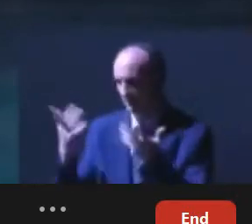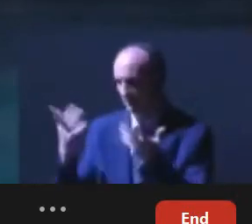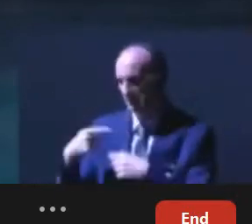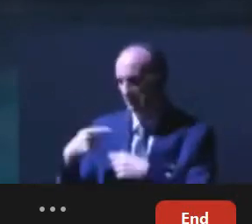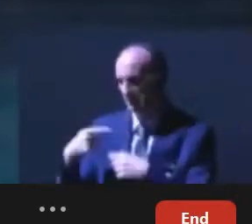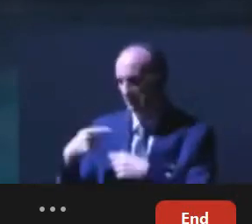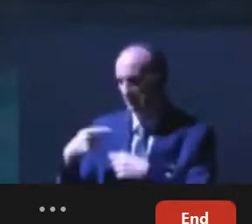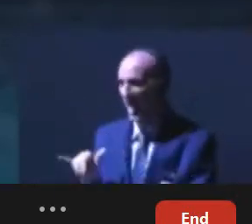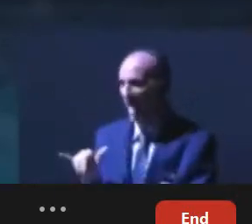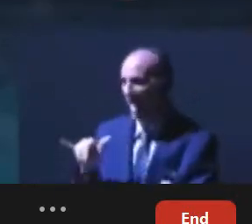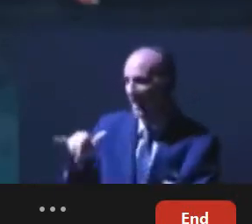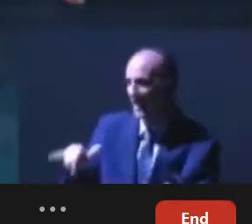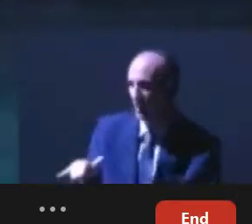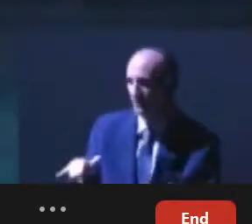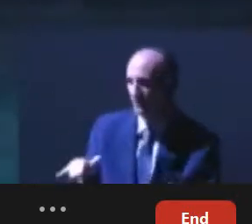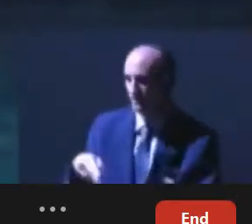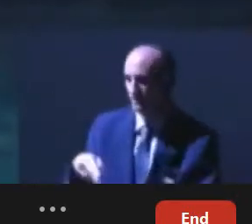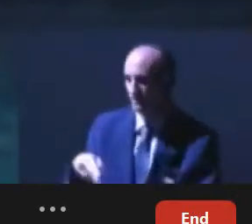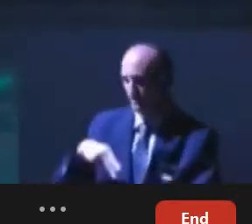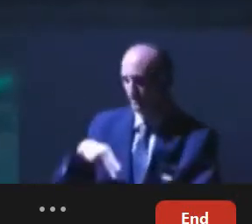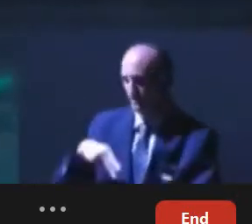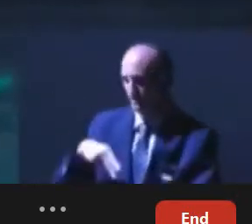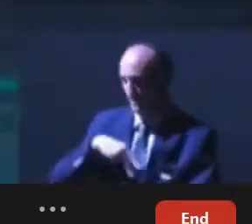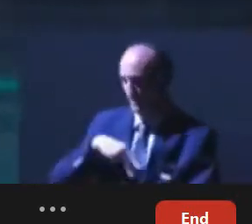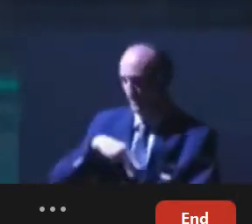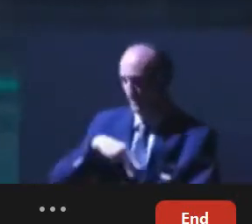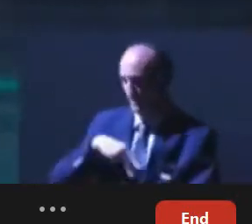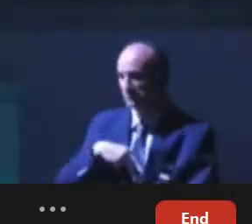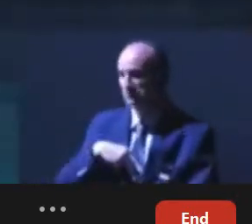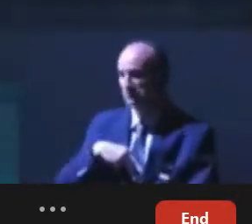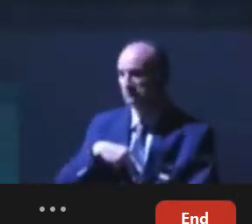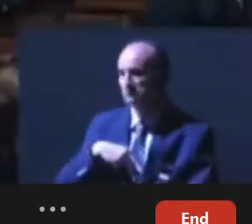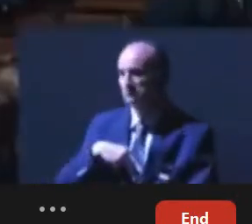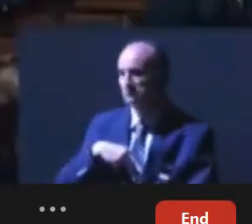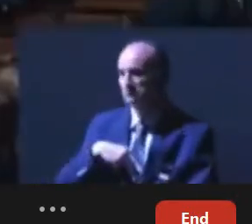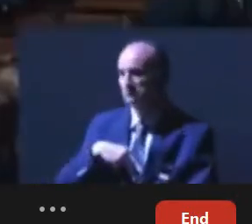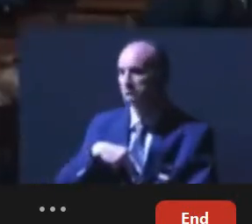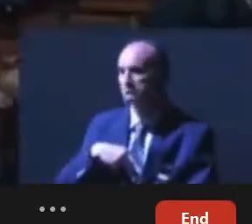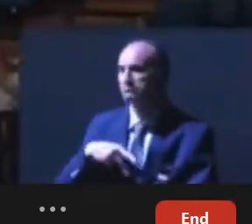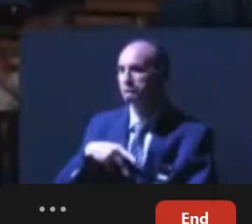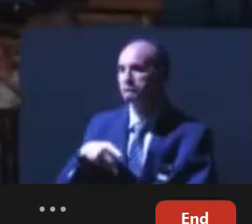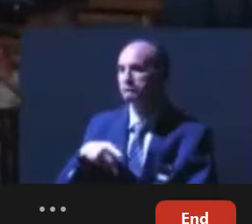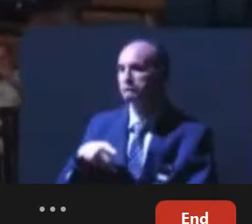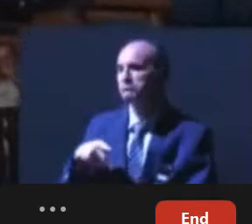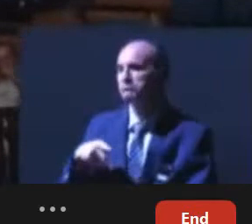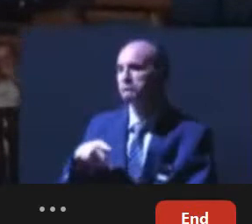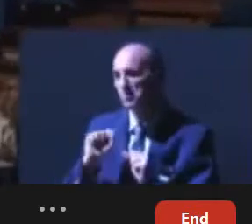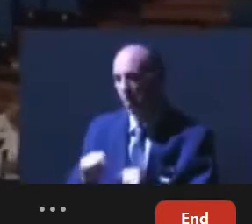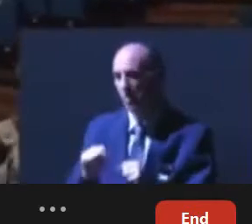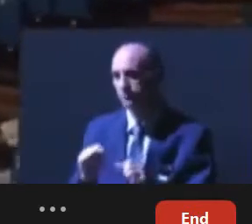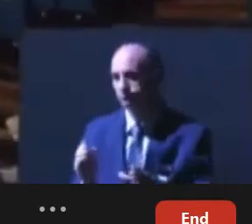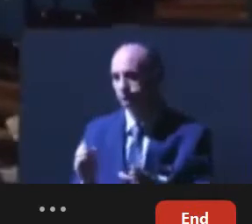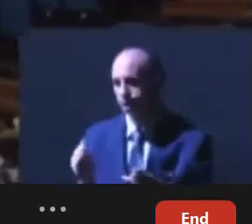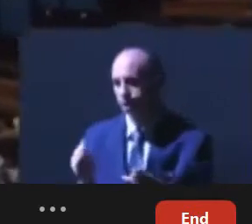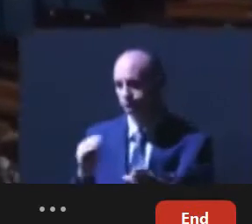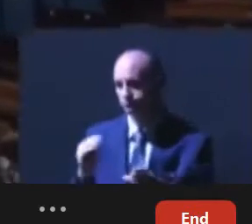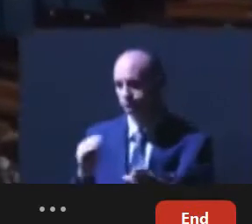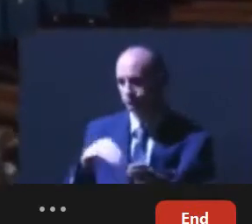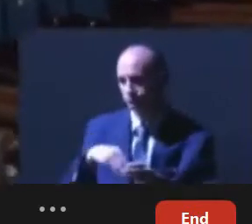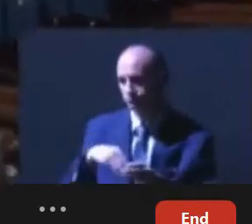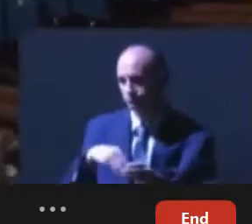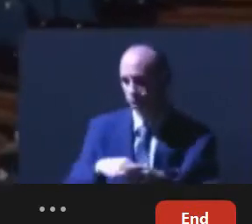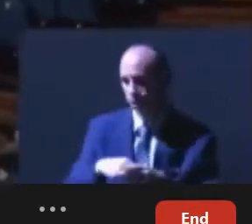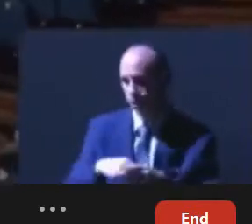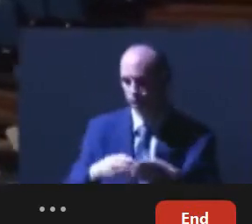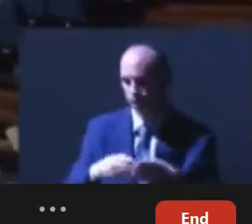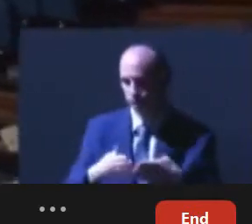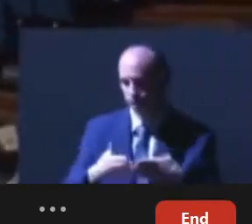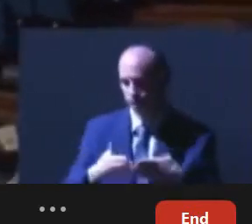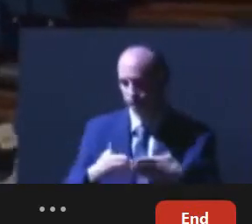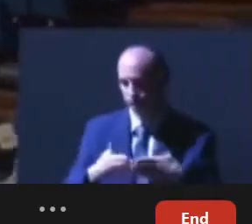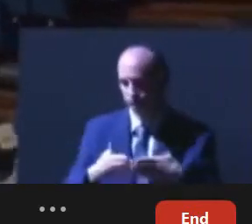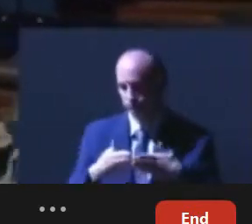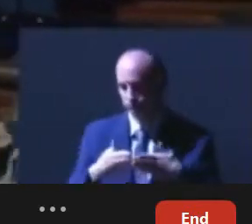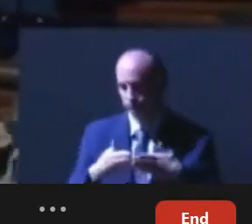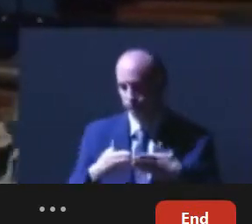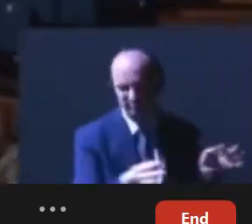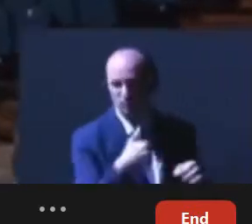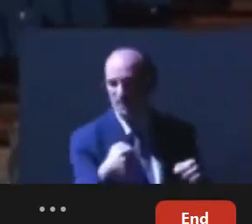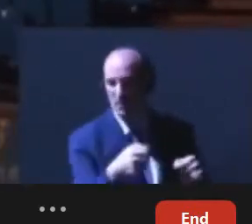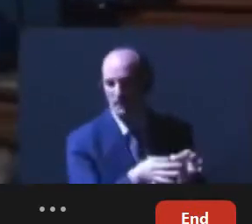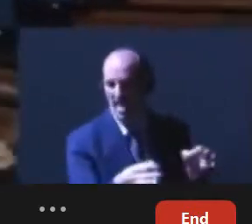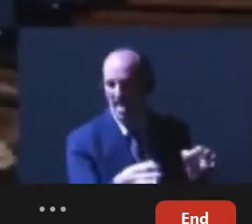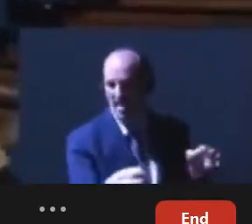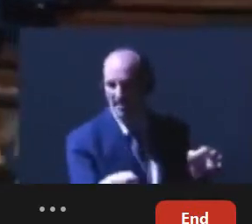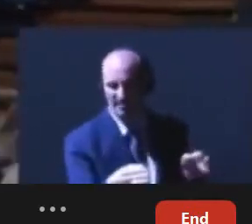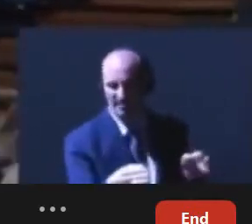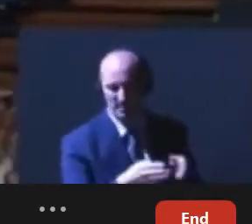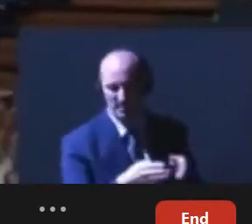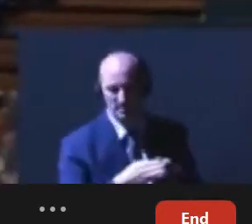Sau đó thì mọi người có thể là anh sẽ mời tới cái thuyền dài 100 mét với các bạn mà đã bị tụt hậu, mà họ